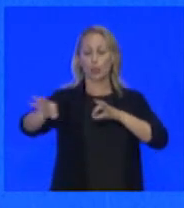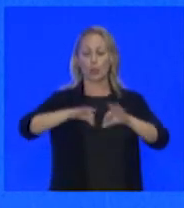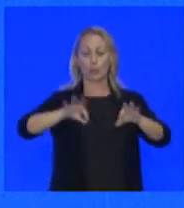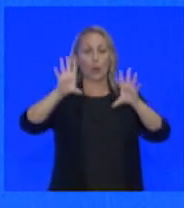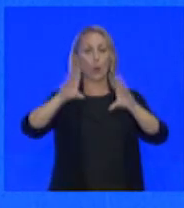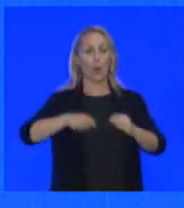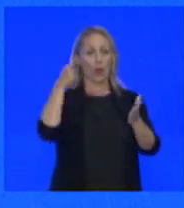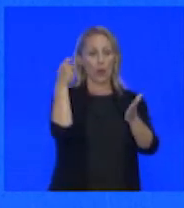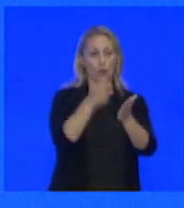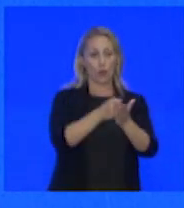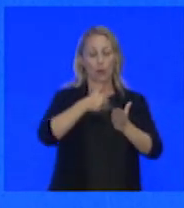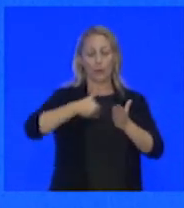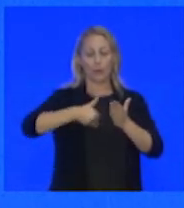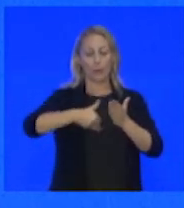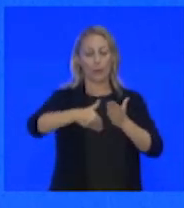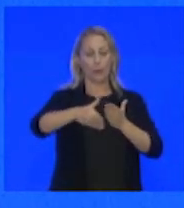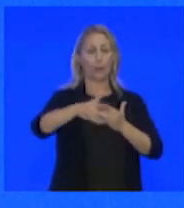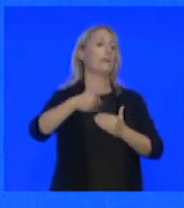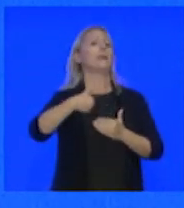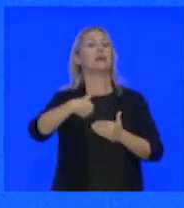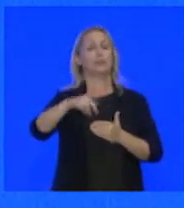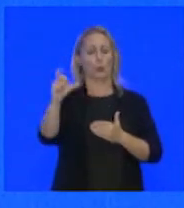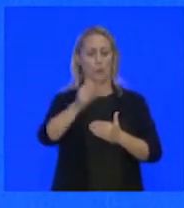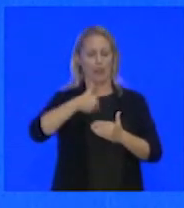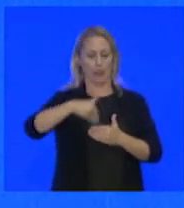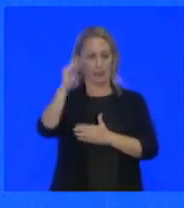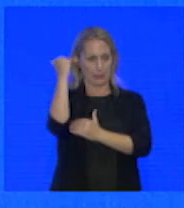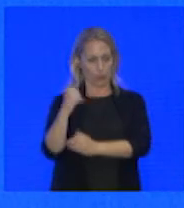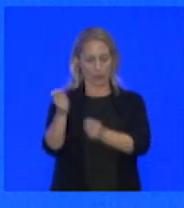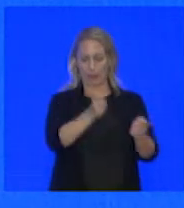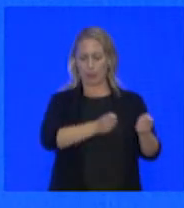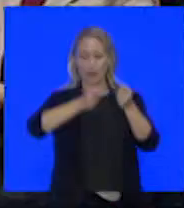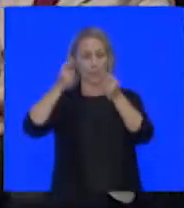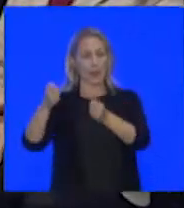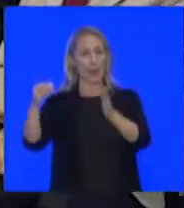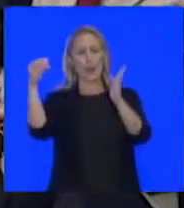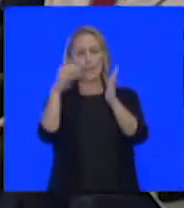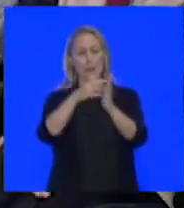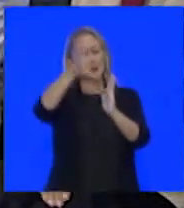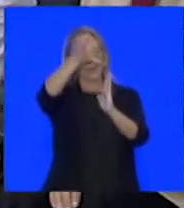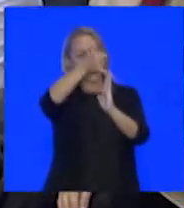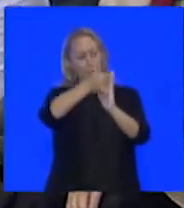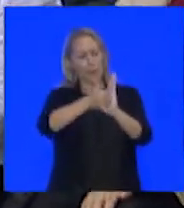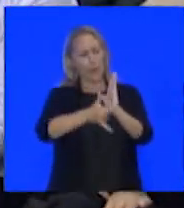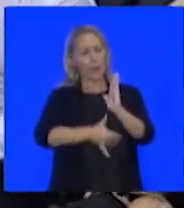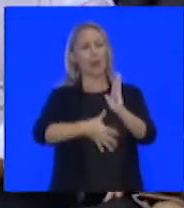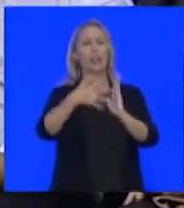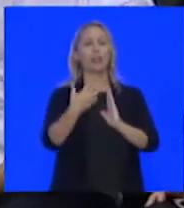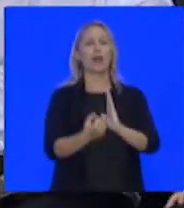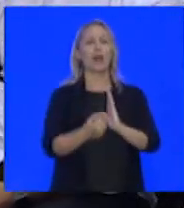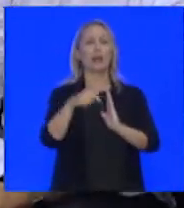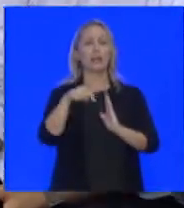οποίο θα κατατεθεί εντός του επόμενου μήνα στη Βουλή, έρχεται να υπηρετήσει συνολικά